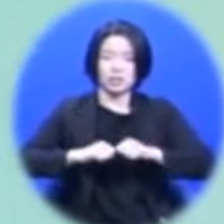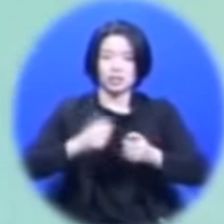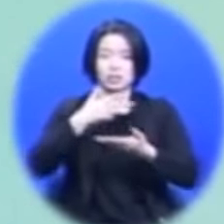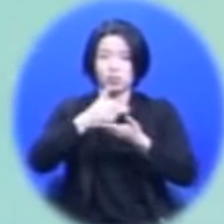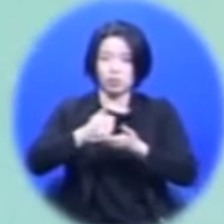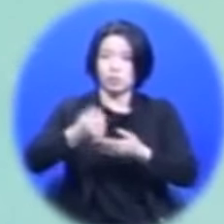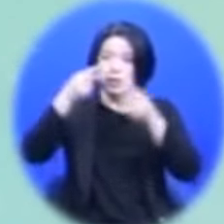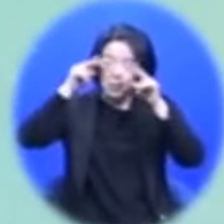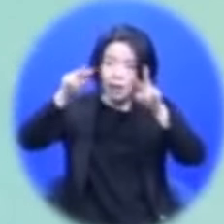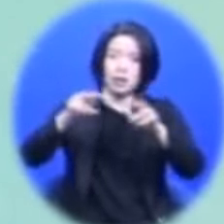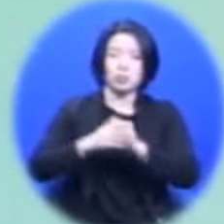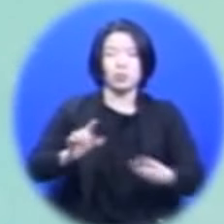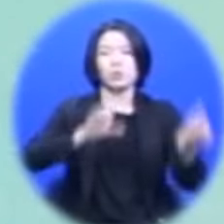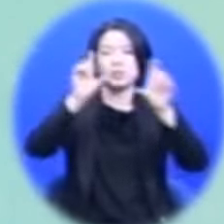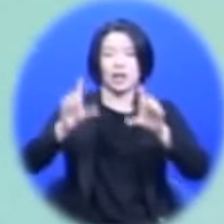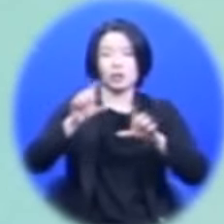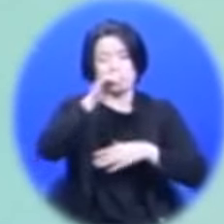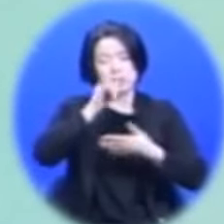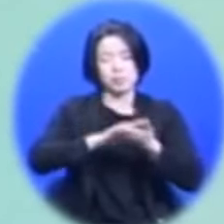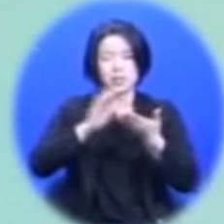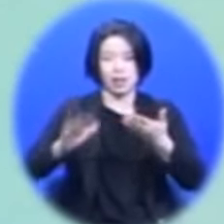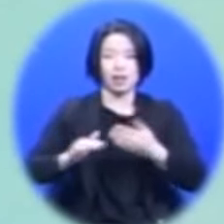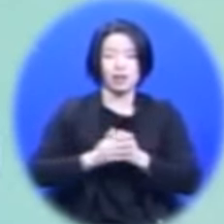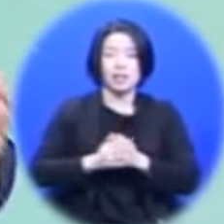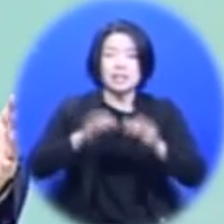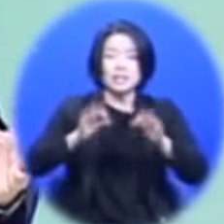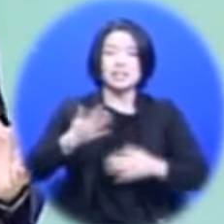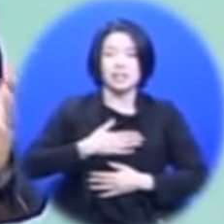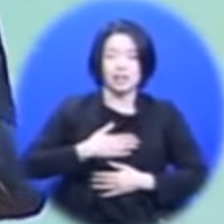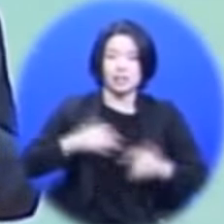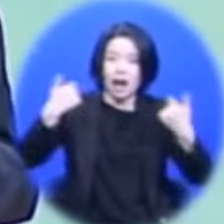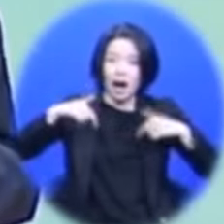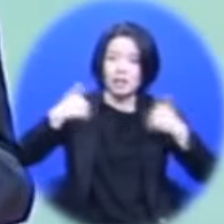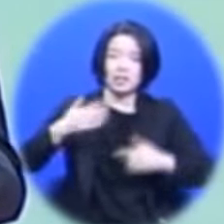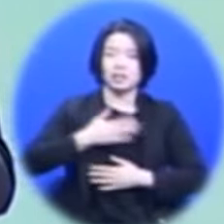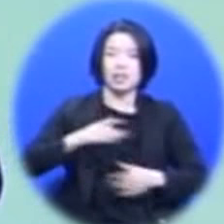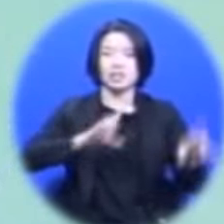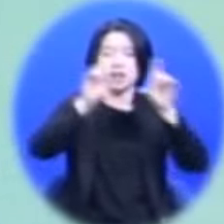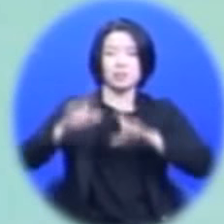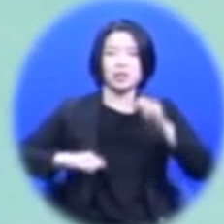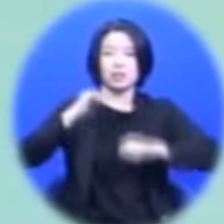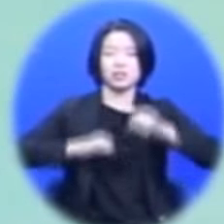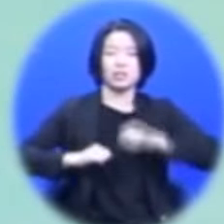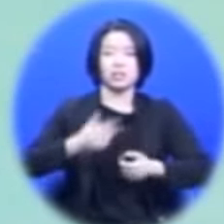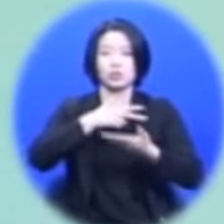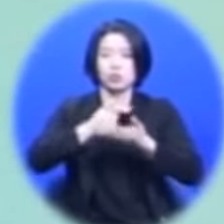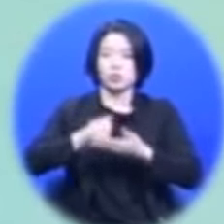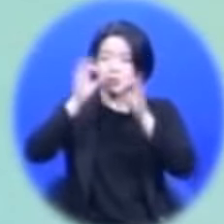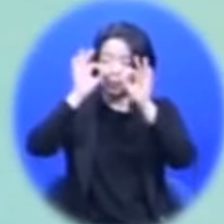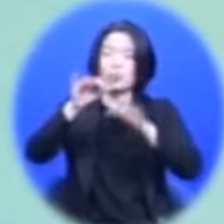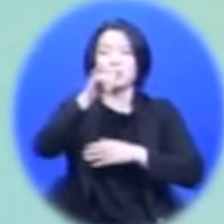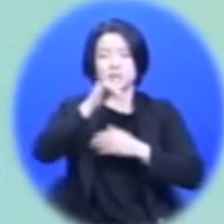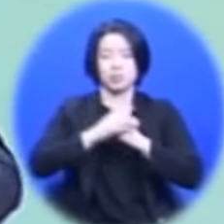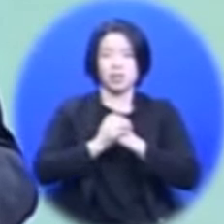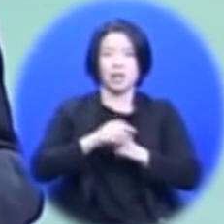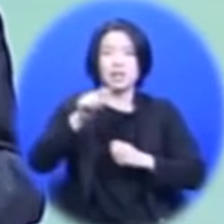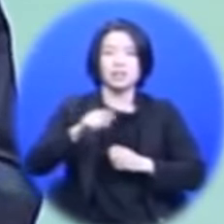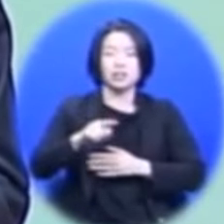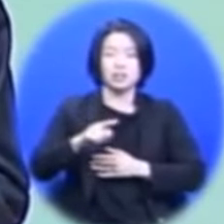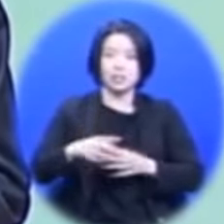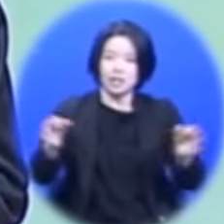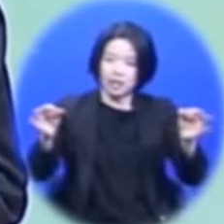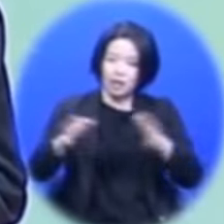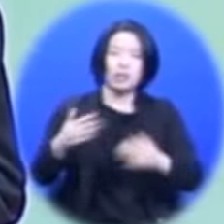주님을 바라보고 삽니다. 이제 나는 항상 내 삶에 역사하시는 주님을 보고 있습니다. 이것은